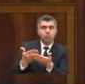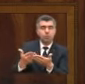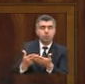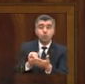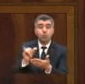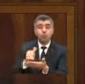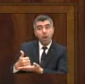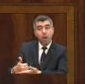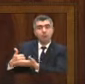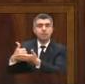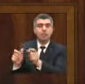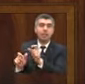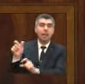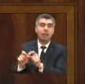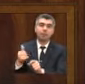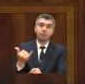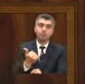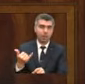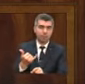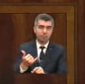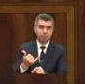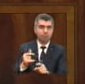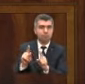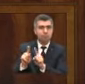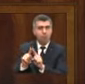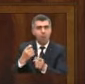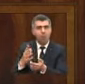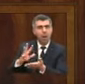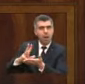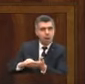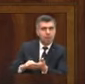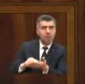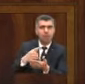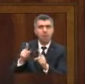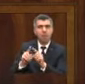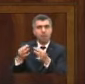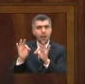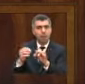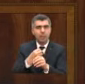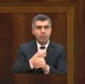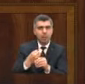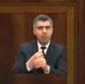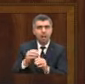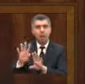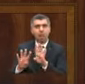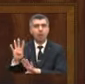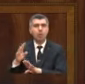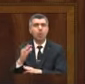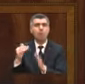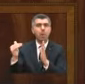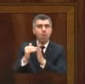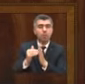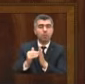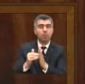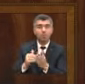تقدموا. اما الانخراط كما دار في الرماد وكل شيء كيتبجا، وصلنا 8 المليون وصلنا 14 وصلنا 15 مقارنه مع